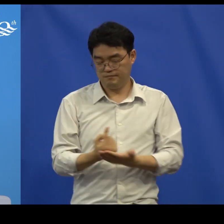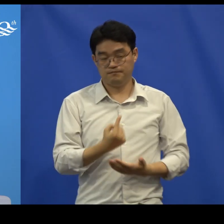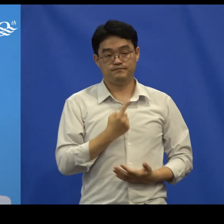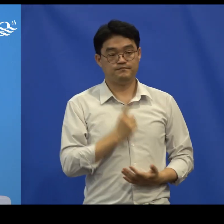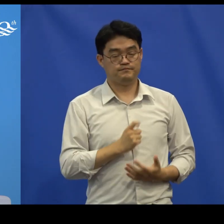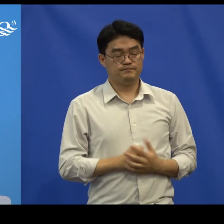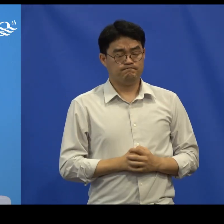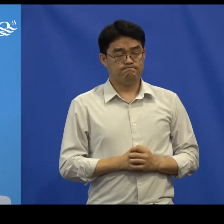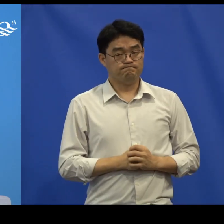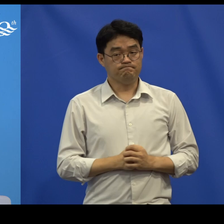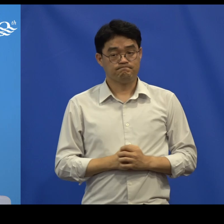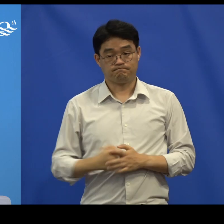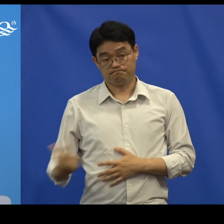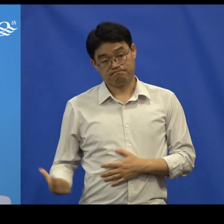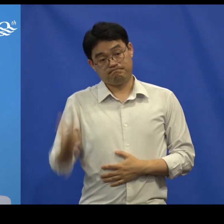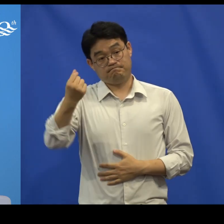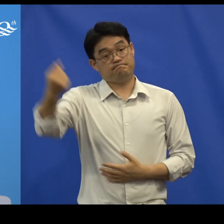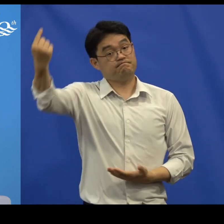때 우리가 보기에는